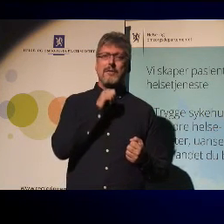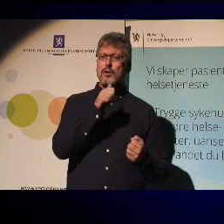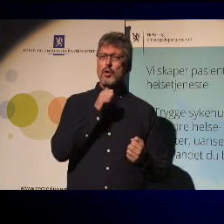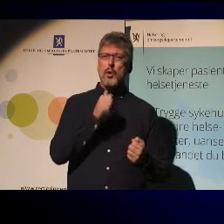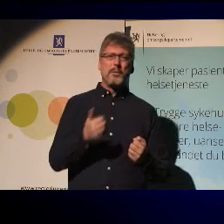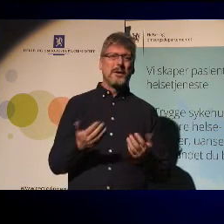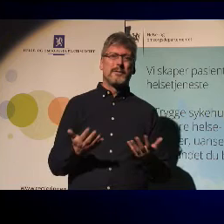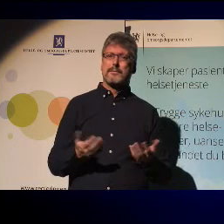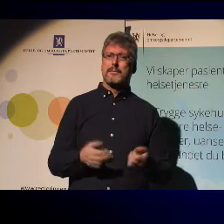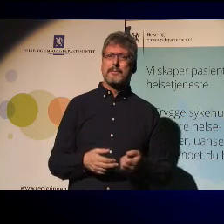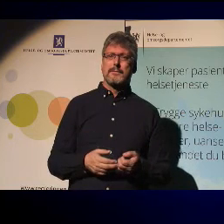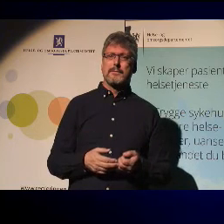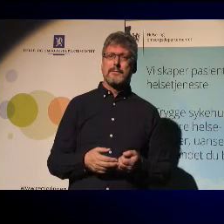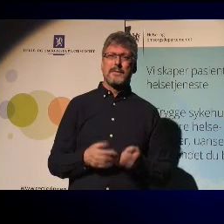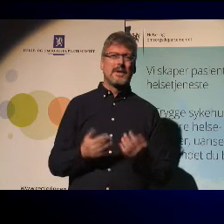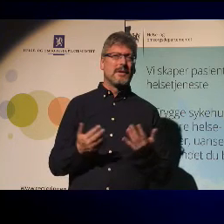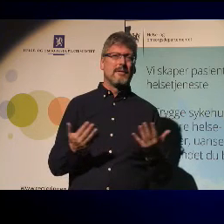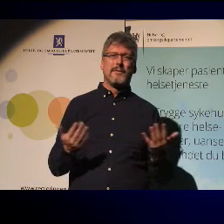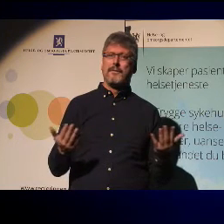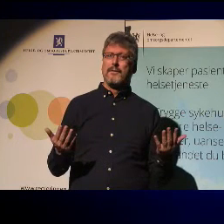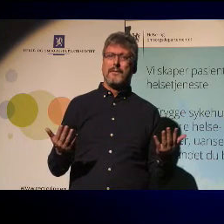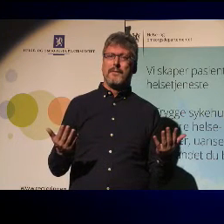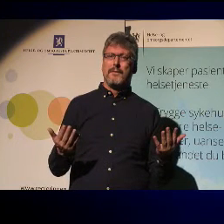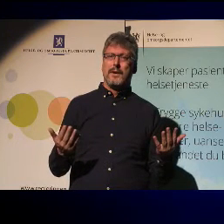Vad var det som gick?